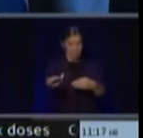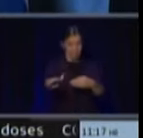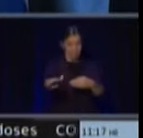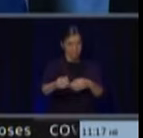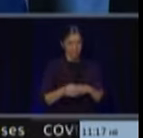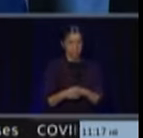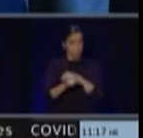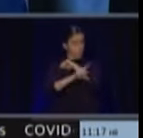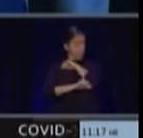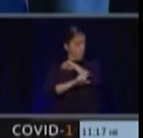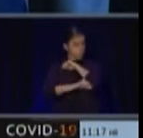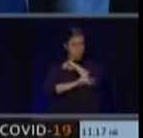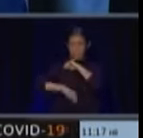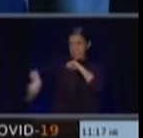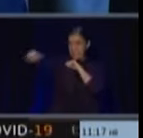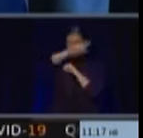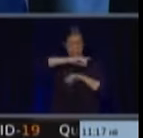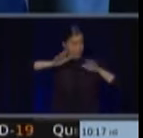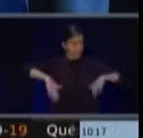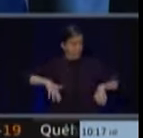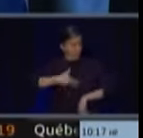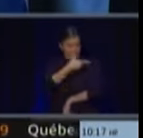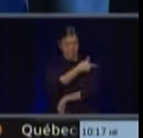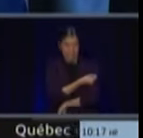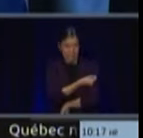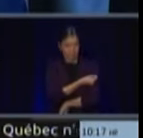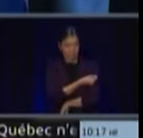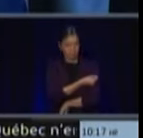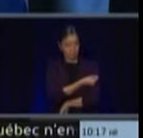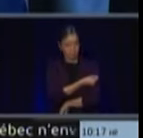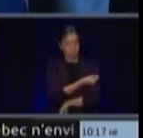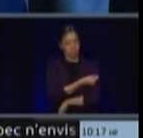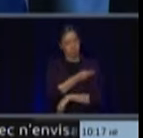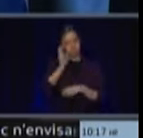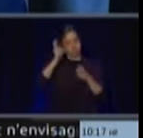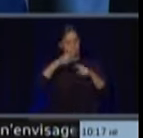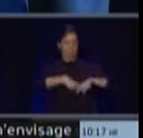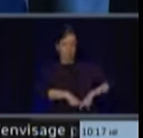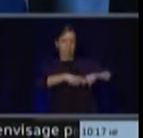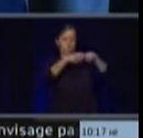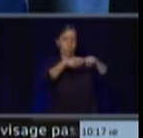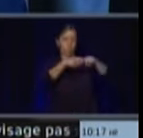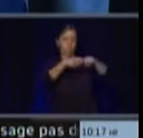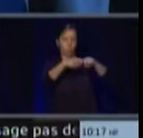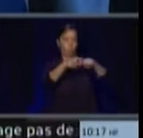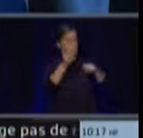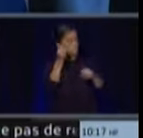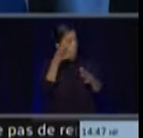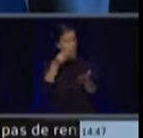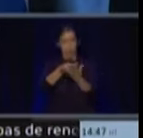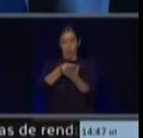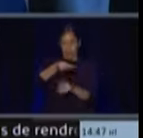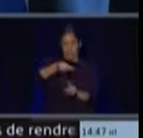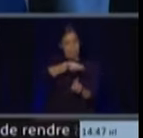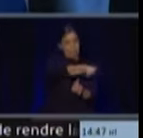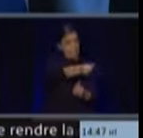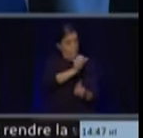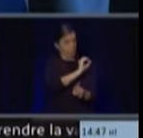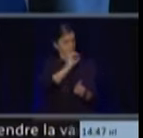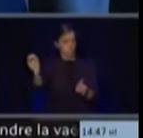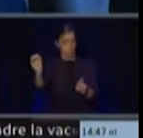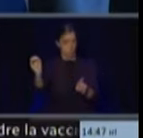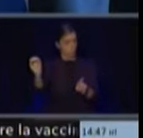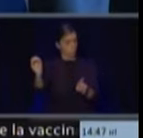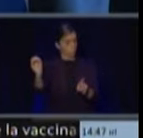vaccinés vont être suspendus sans solde à compter du 15 octobre.